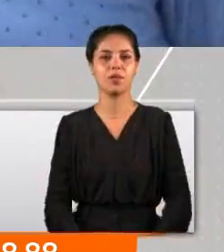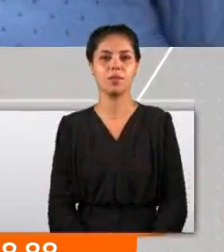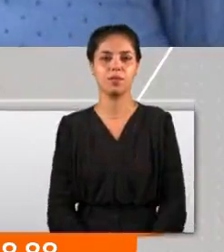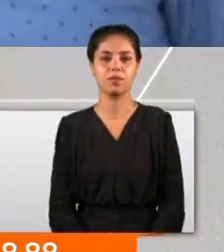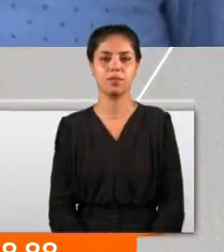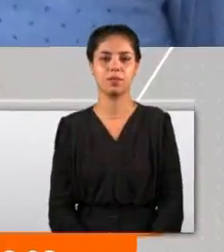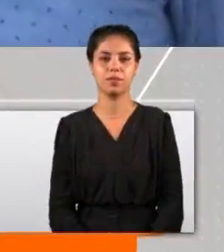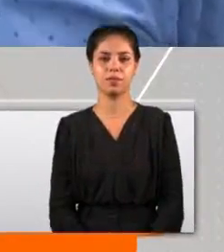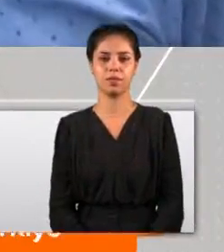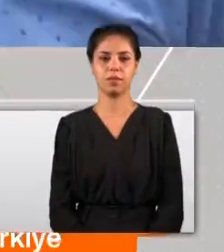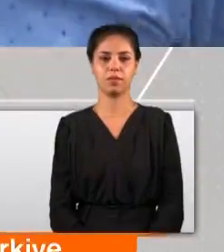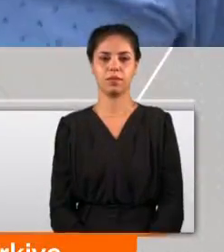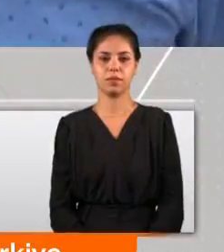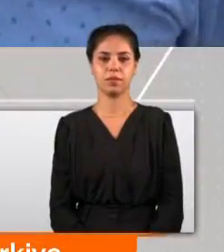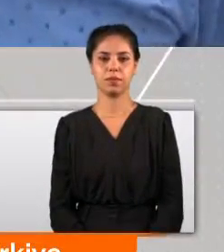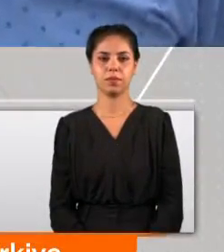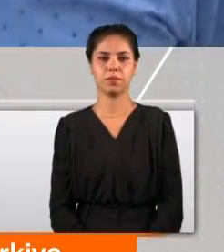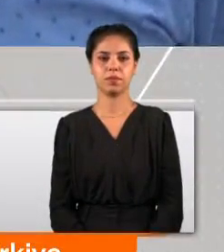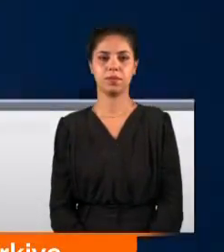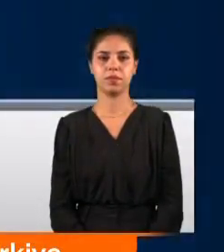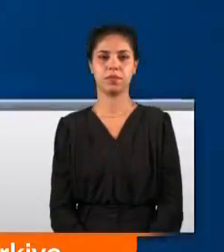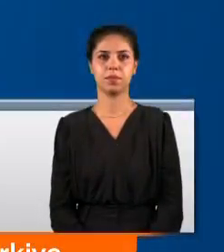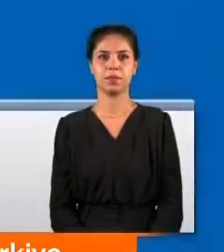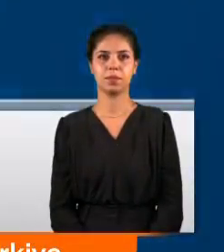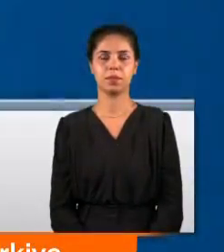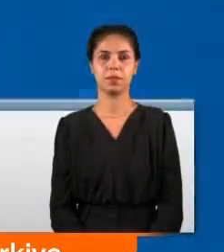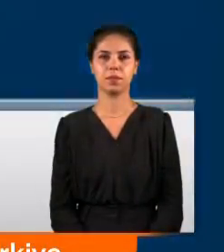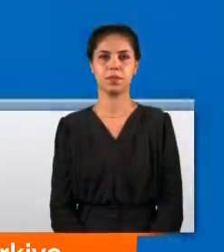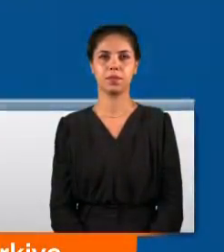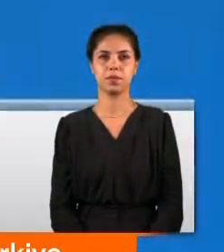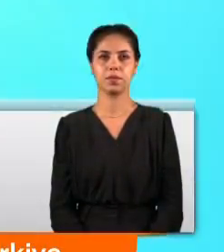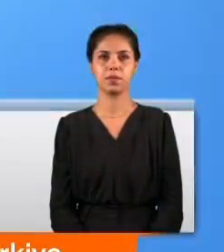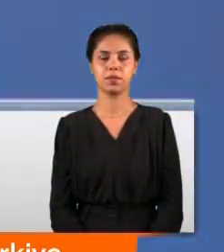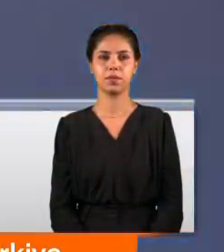İnşallah bizimki de meteor taşıdır. En azından köyümüze bir katkısı olur. Ana o bu ne?